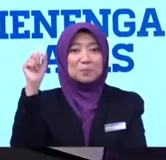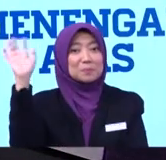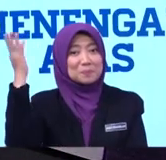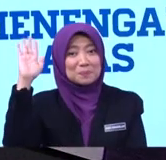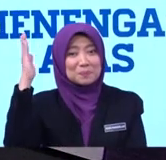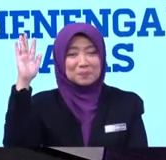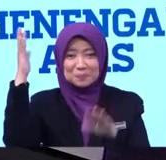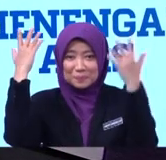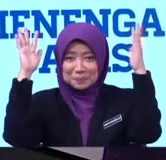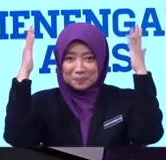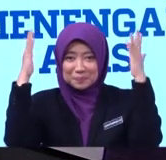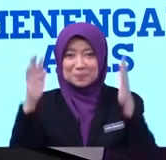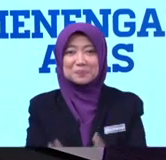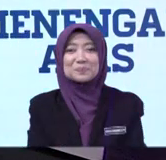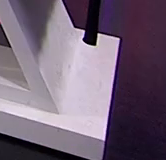bye